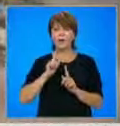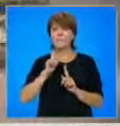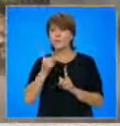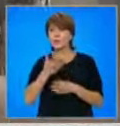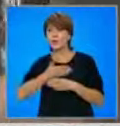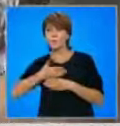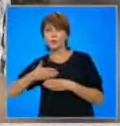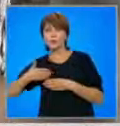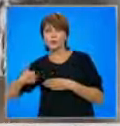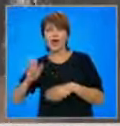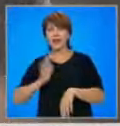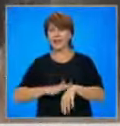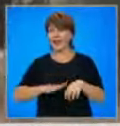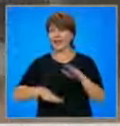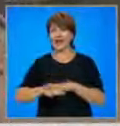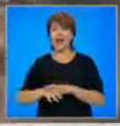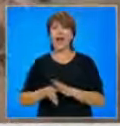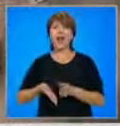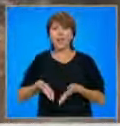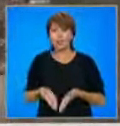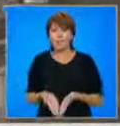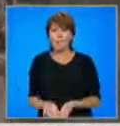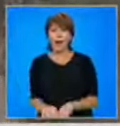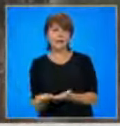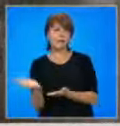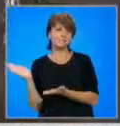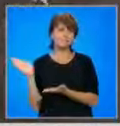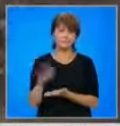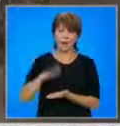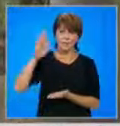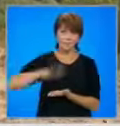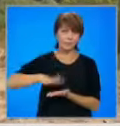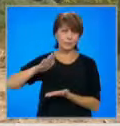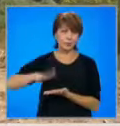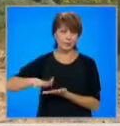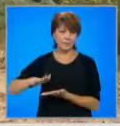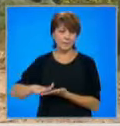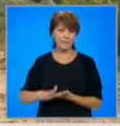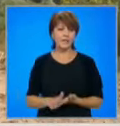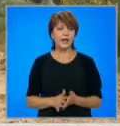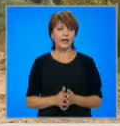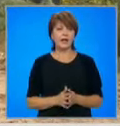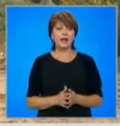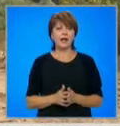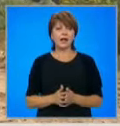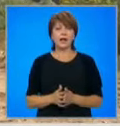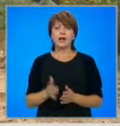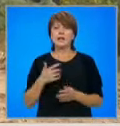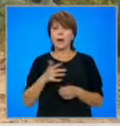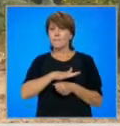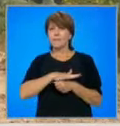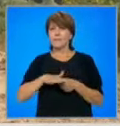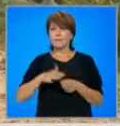се правят просеки на ръка с лопати, полива с вода. След като обходим периметъра, имаме раници, които ги пълним с